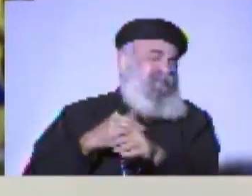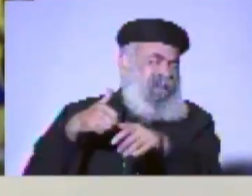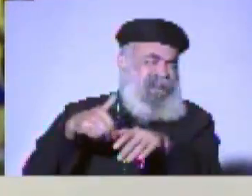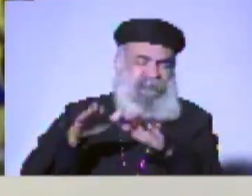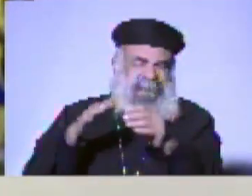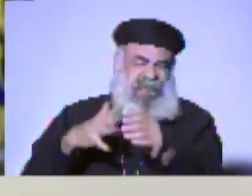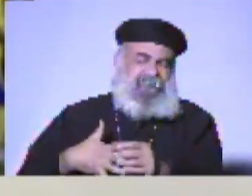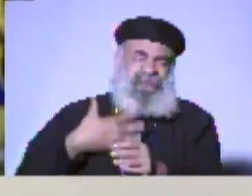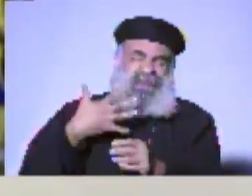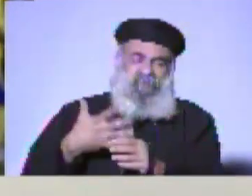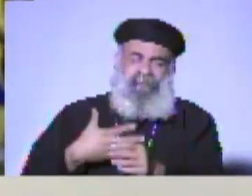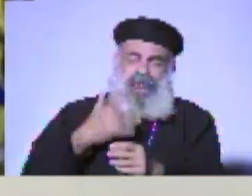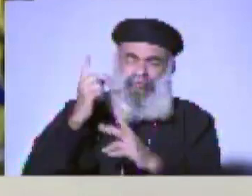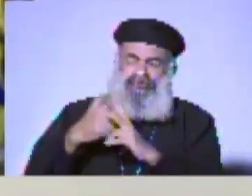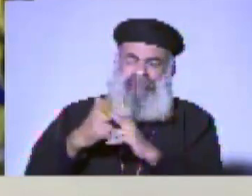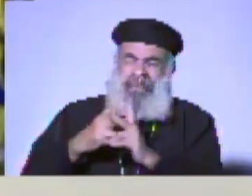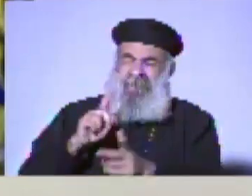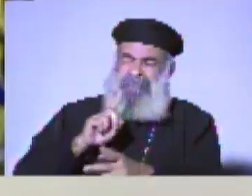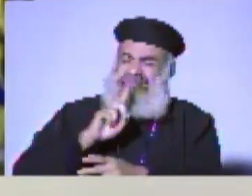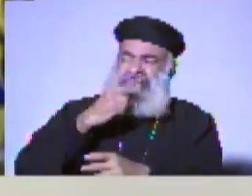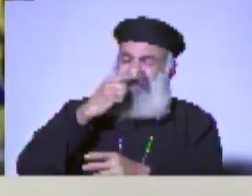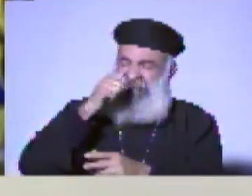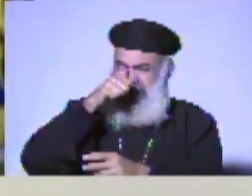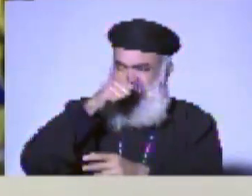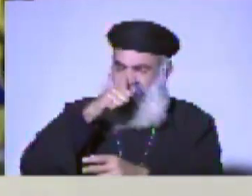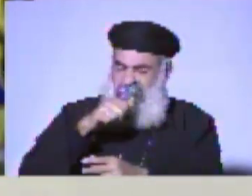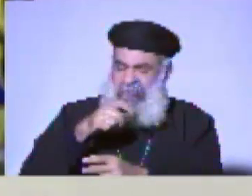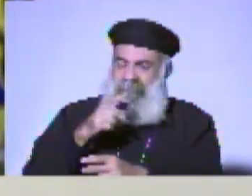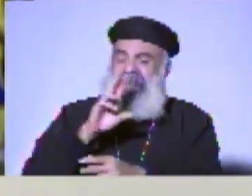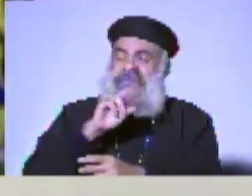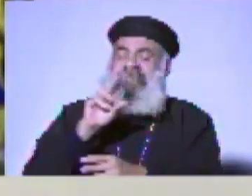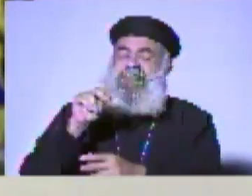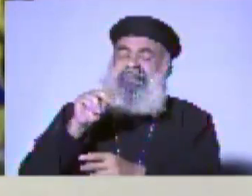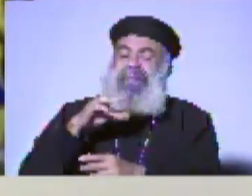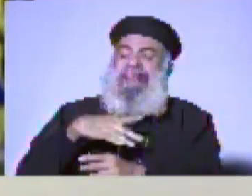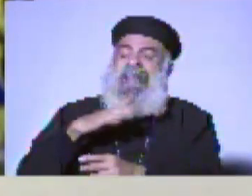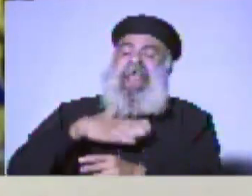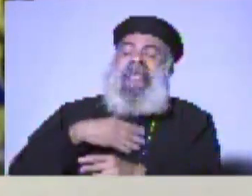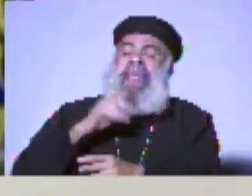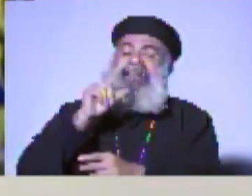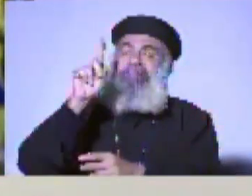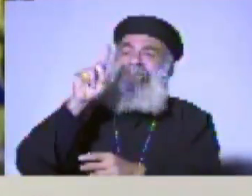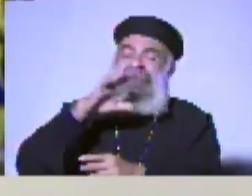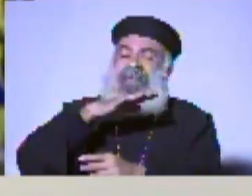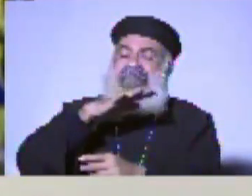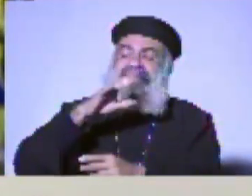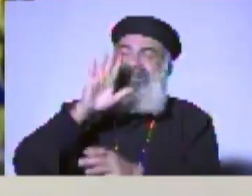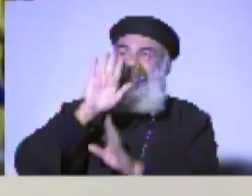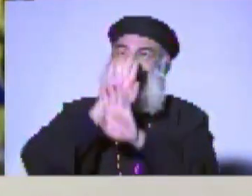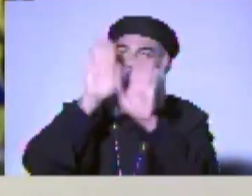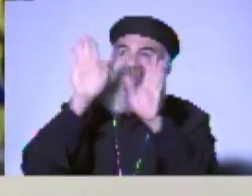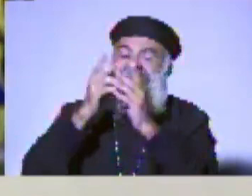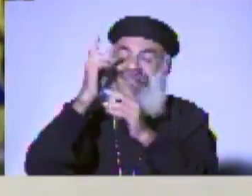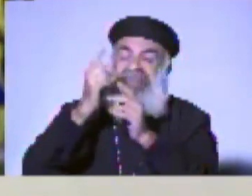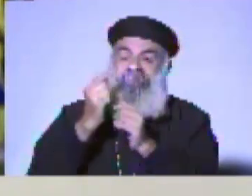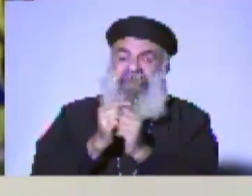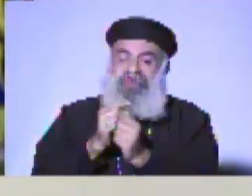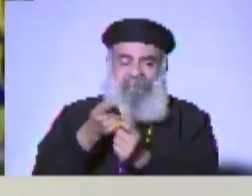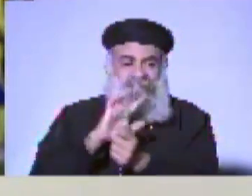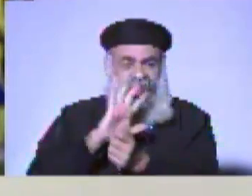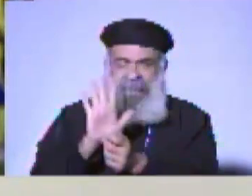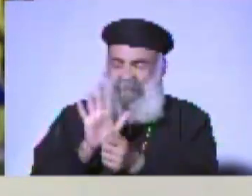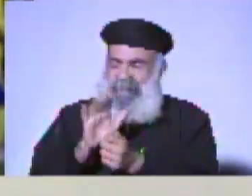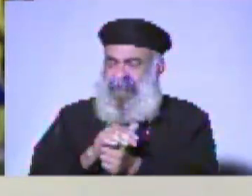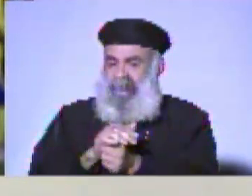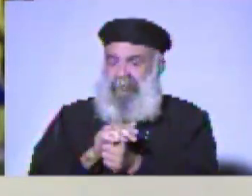الشعب يرمز الى تذمر ادم في البريه في الجنه ادم تزمر